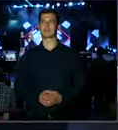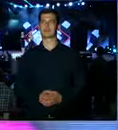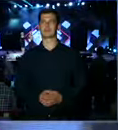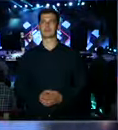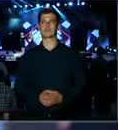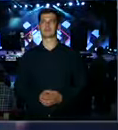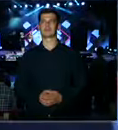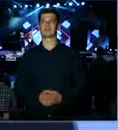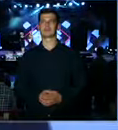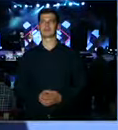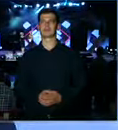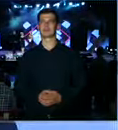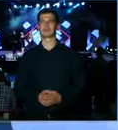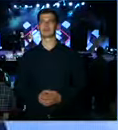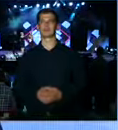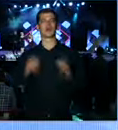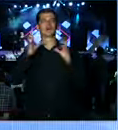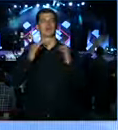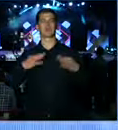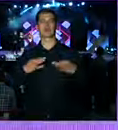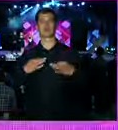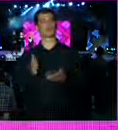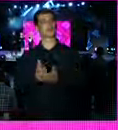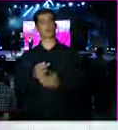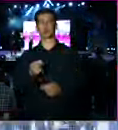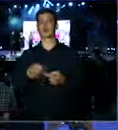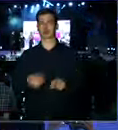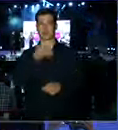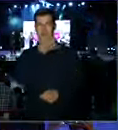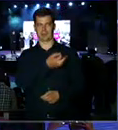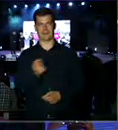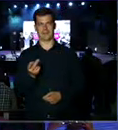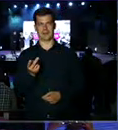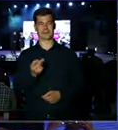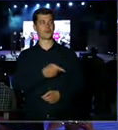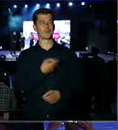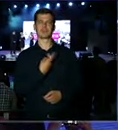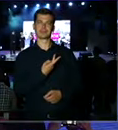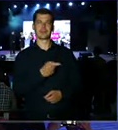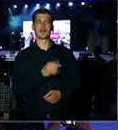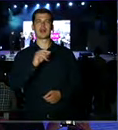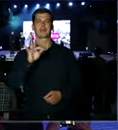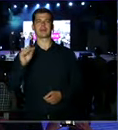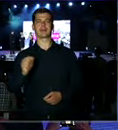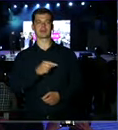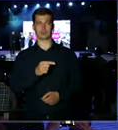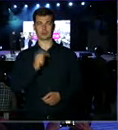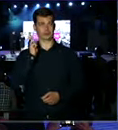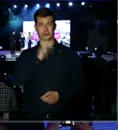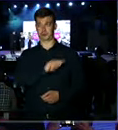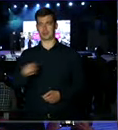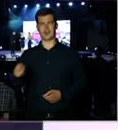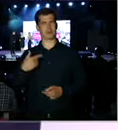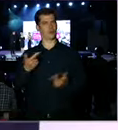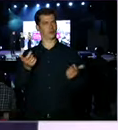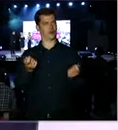Witamy. Szanowni Państwo, mam tylko króciutkie dwa pytania do naszych gości. Pani Elżbieto, nasze kandydatki spędziły trochę